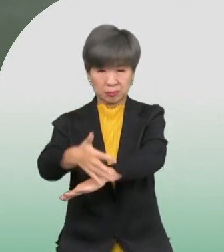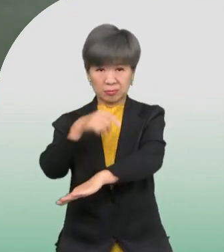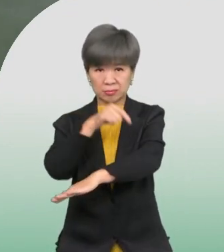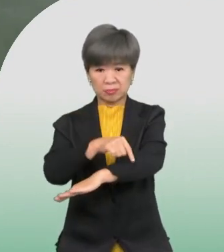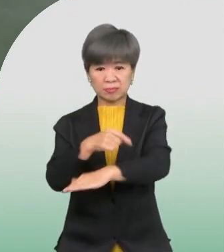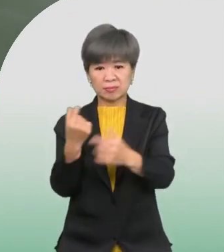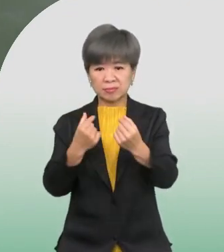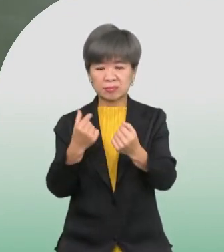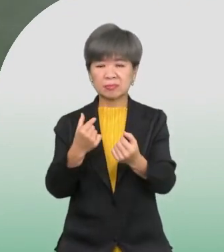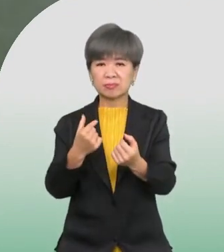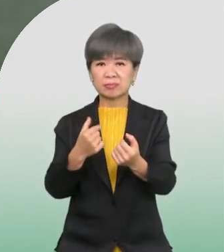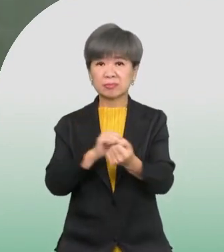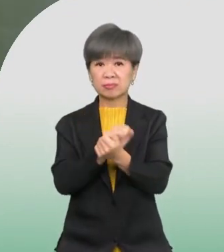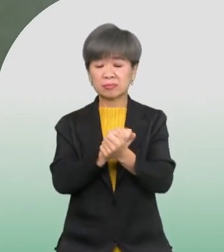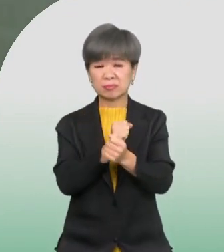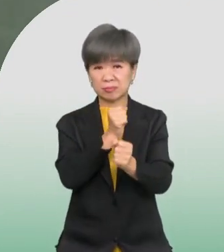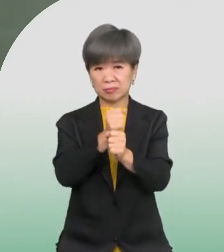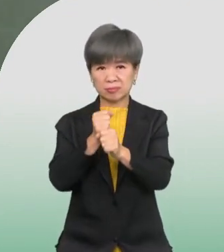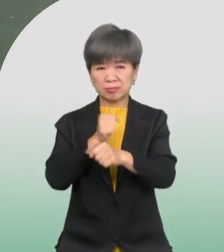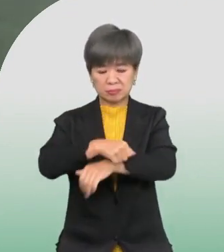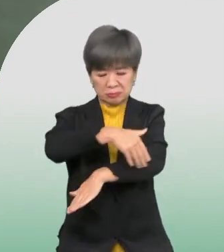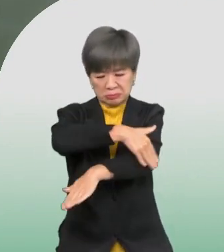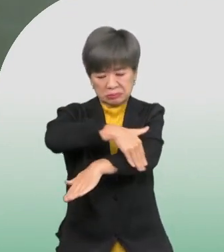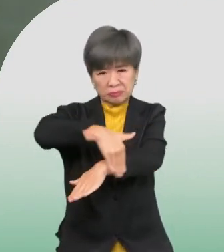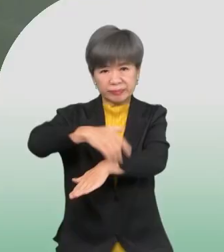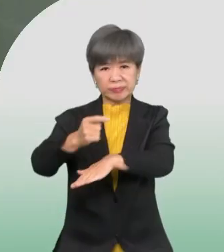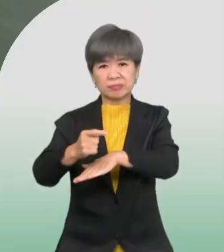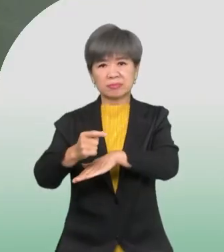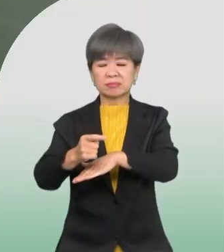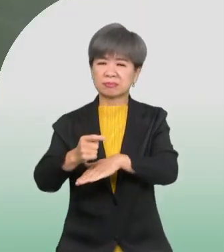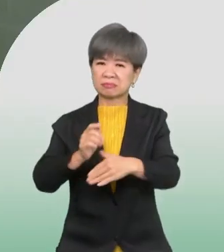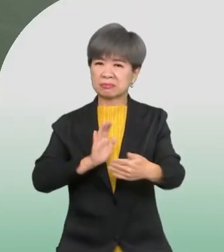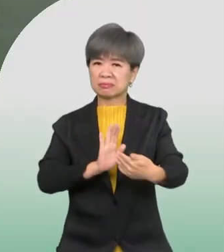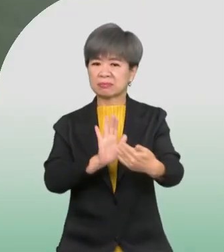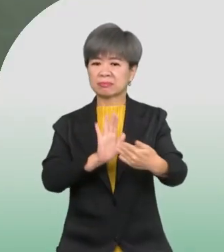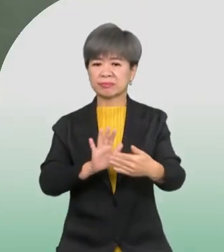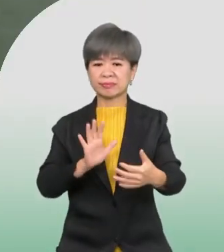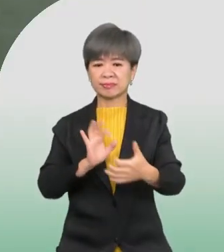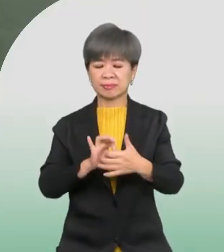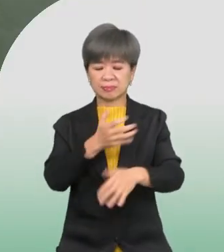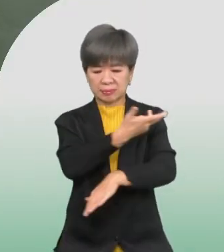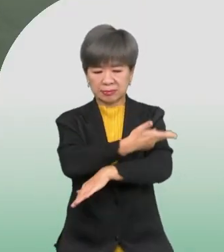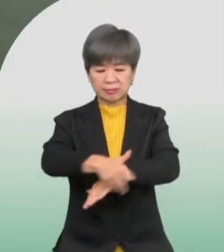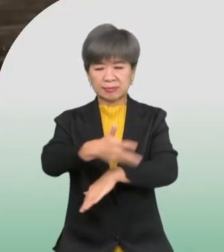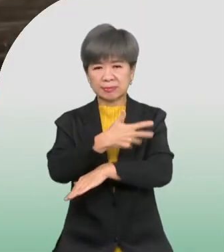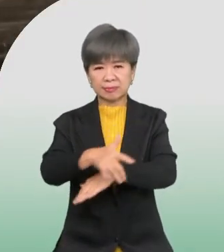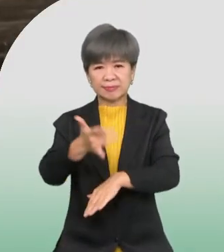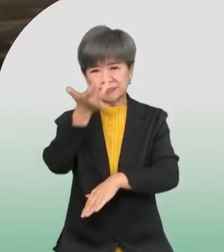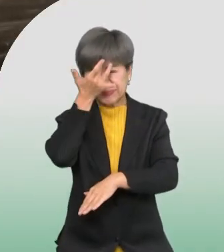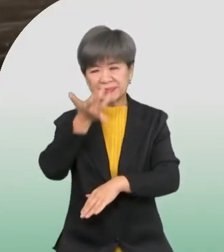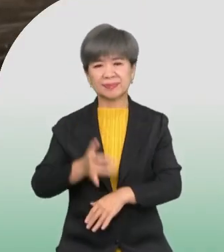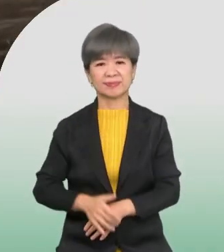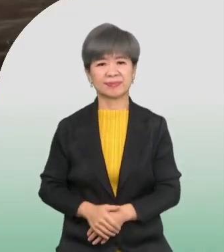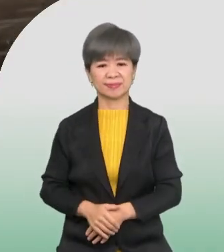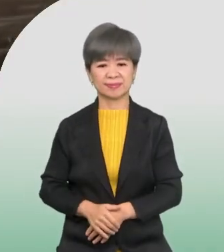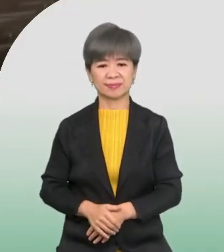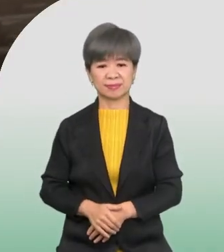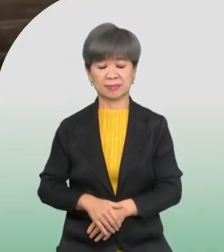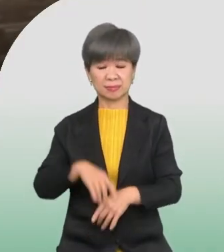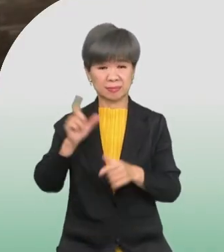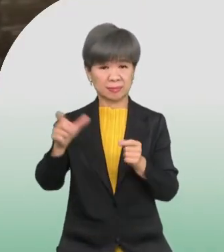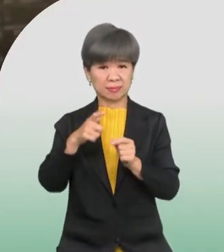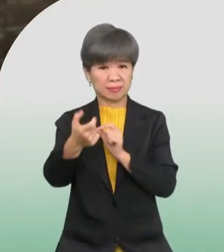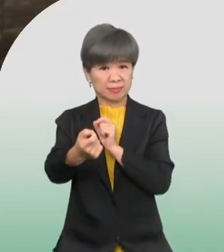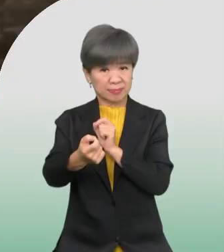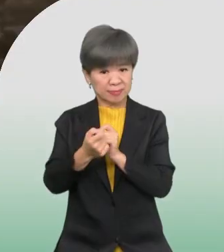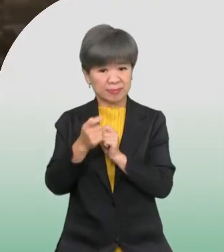里面有一些那个模板什么，它会影响到那个风水的断面。 凤巢二六页，